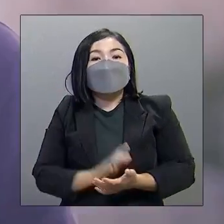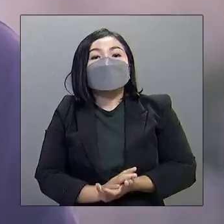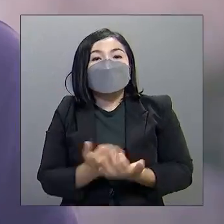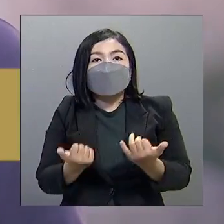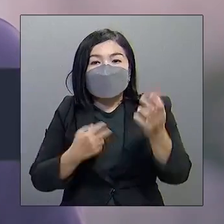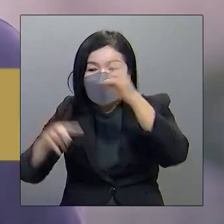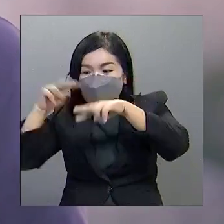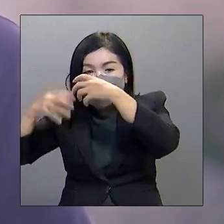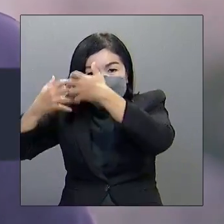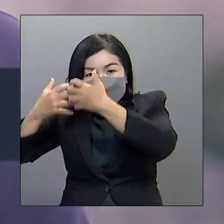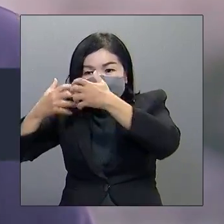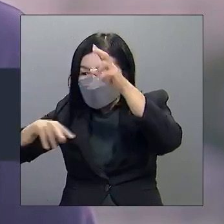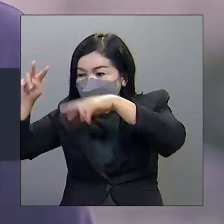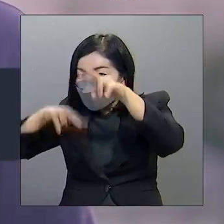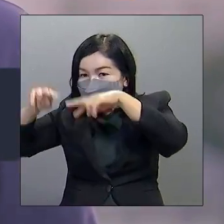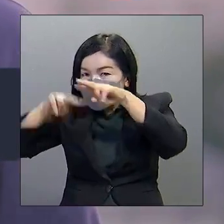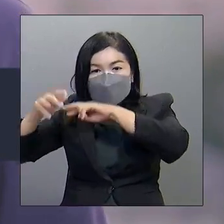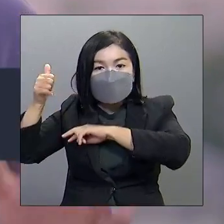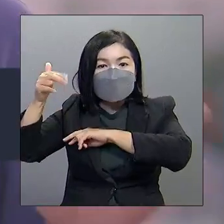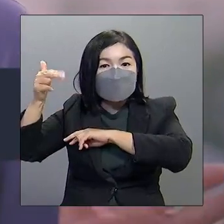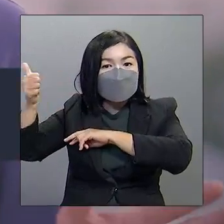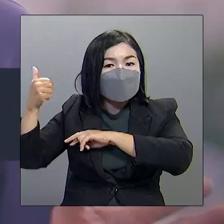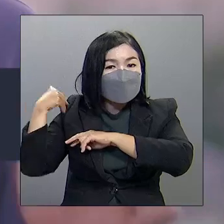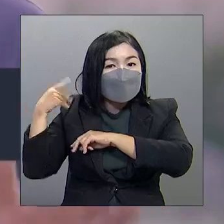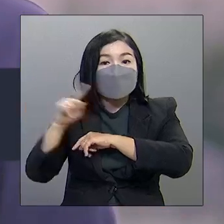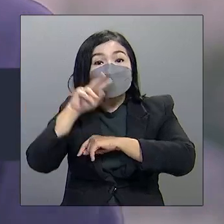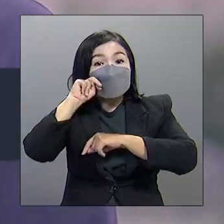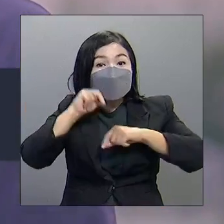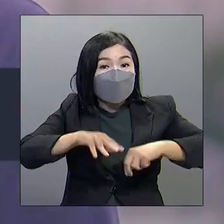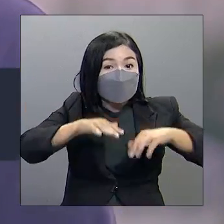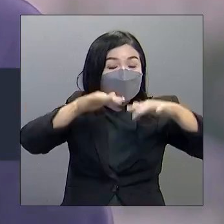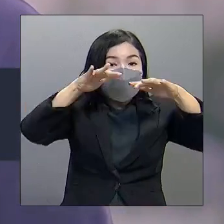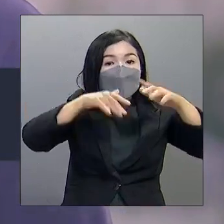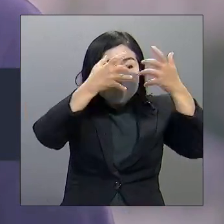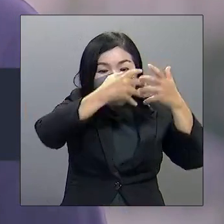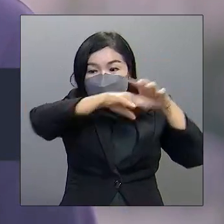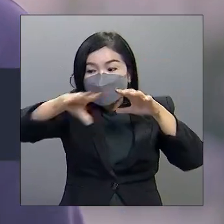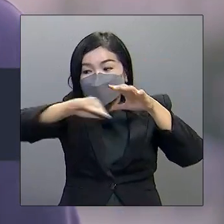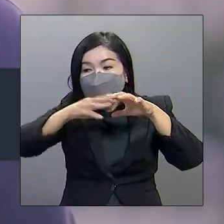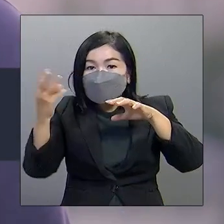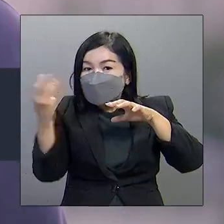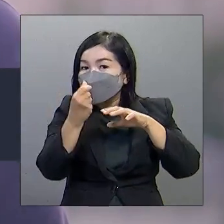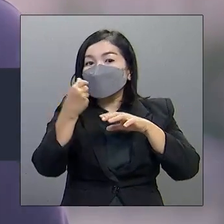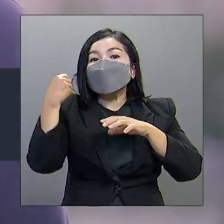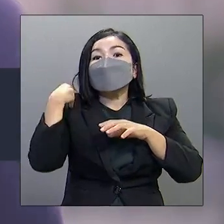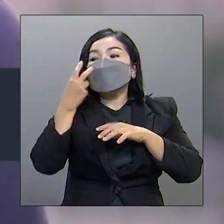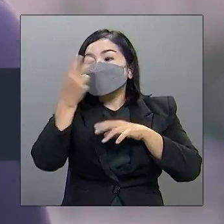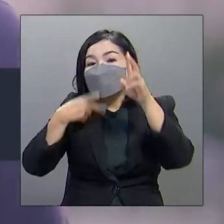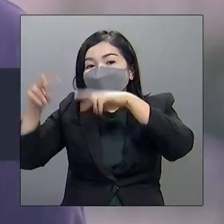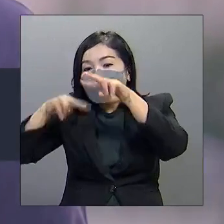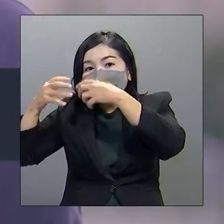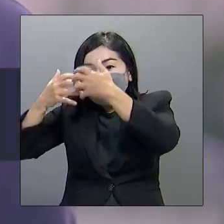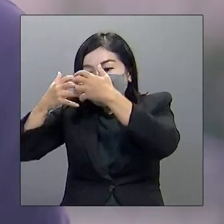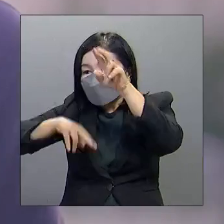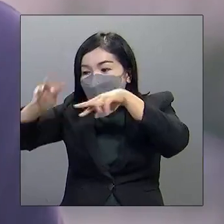เครื่องให้ดีครับให้มีประสิทธิภาพที่ว่าเพื่อน้ำมานี่เราจะสูบออกทันช่วงทีแล้วก็ต้องดูแลว่าระ